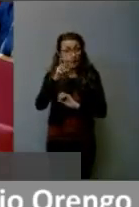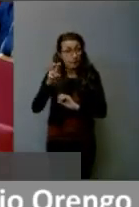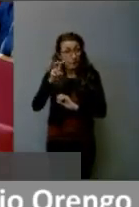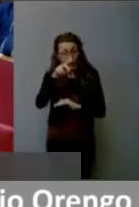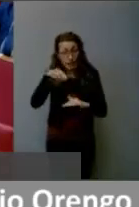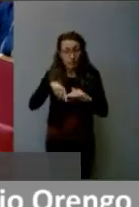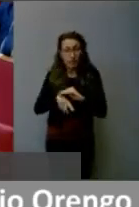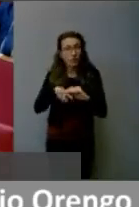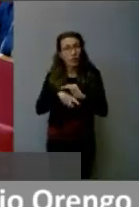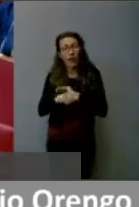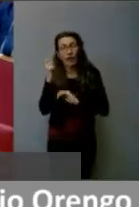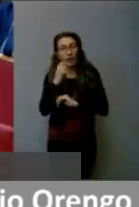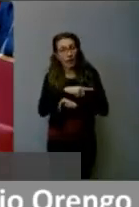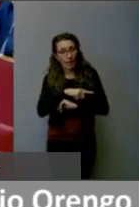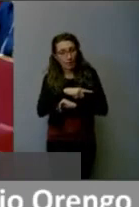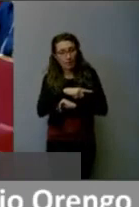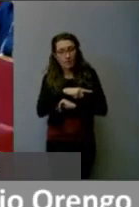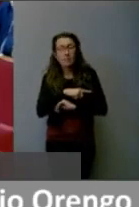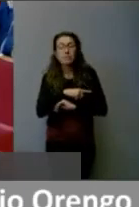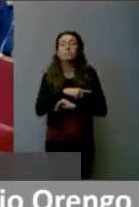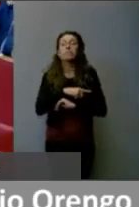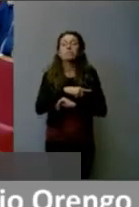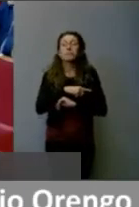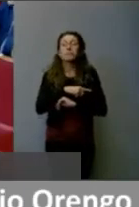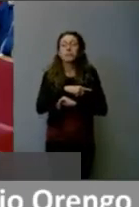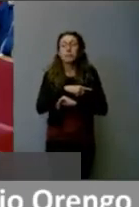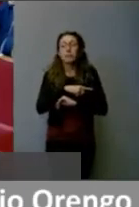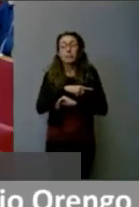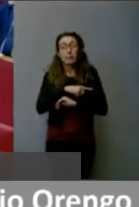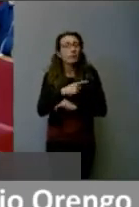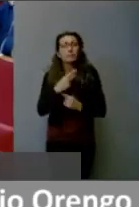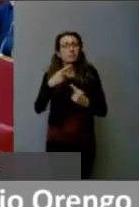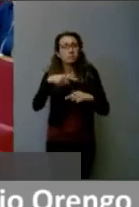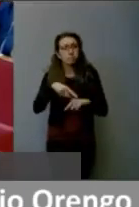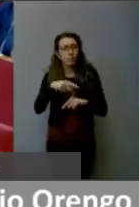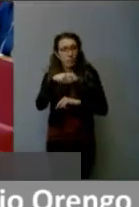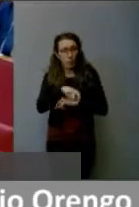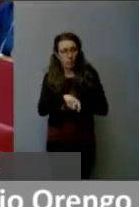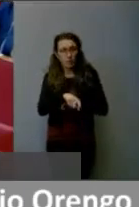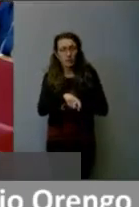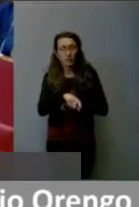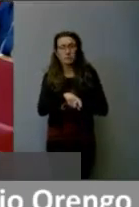gratuitamente. Questo anche per consentire non solo